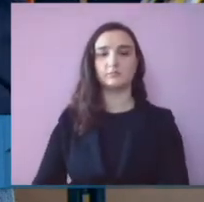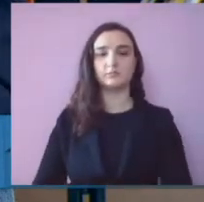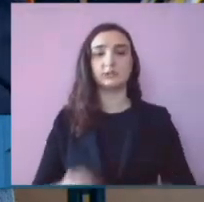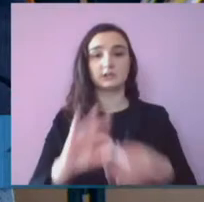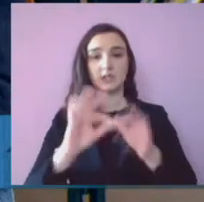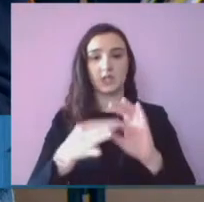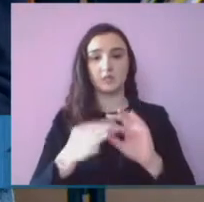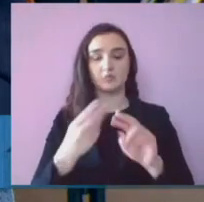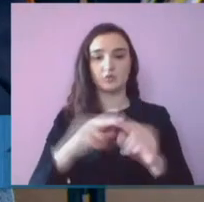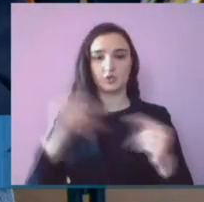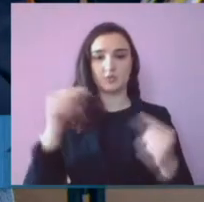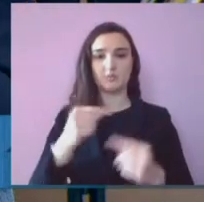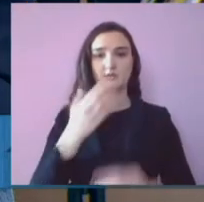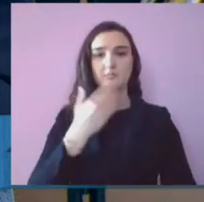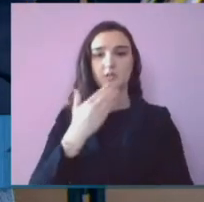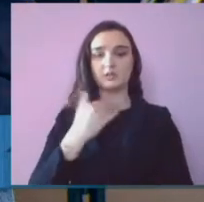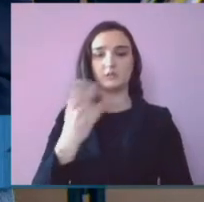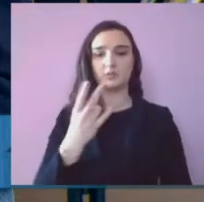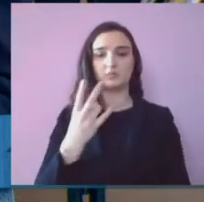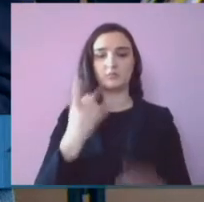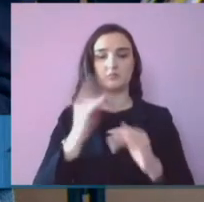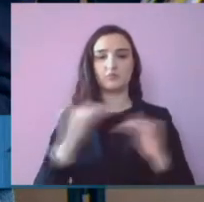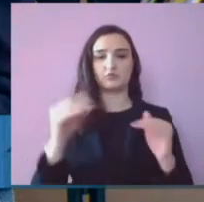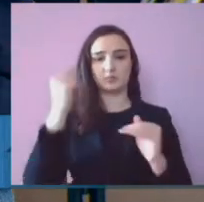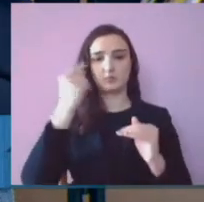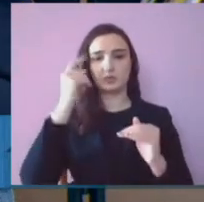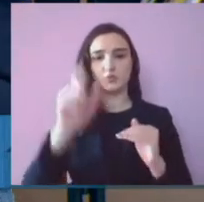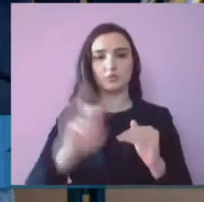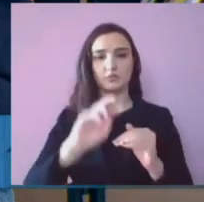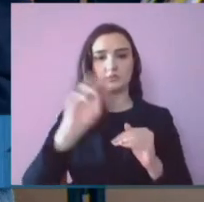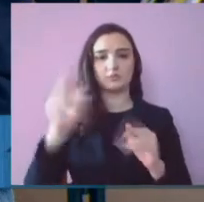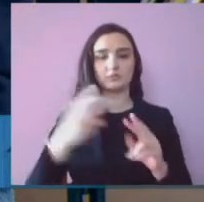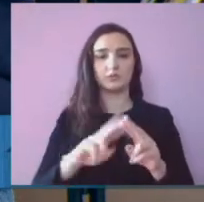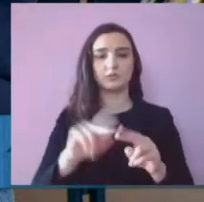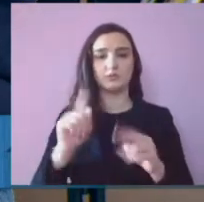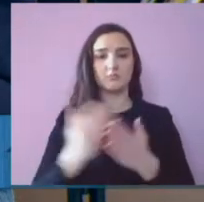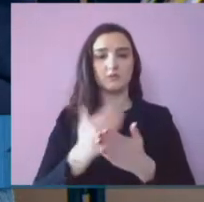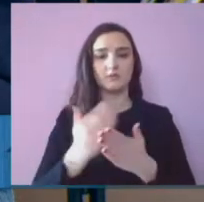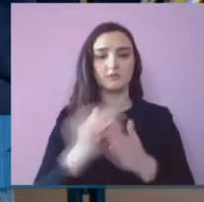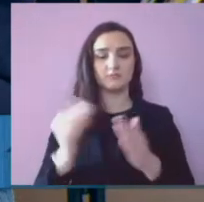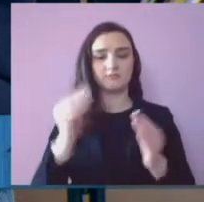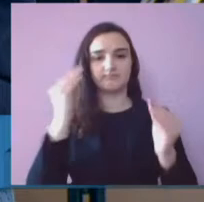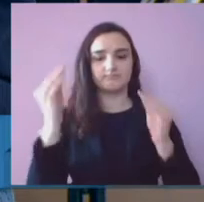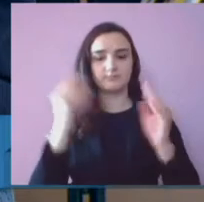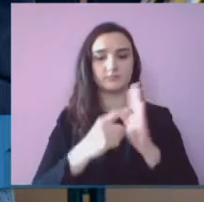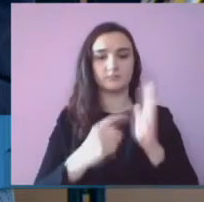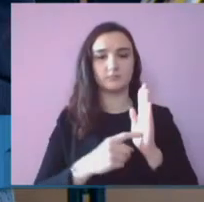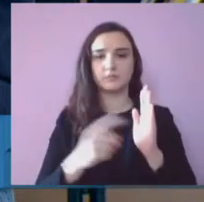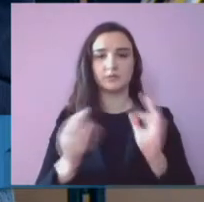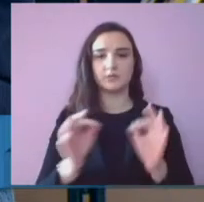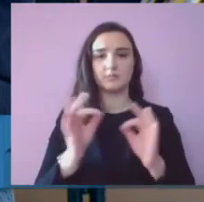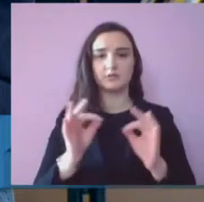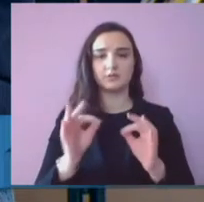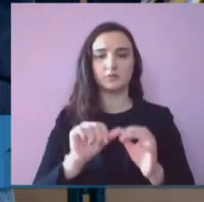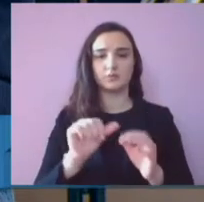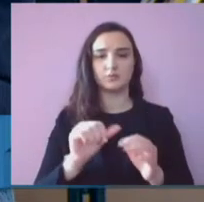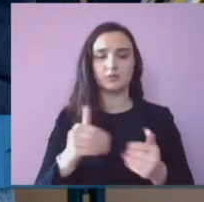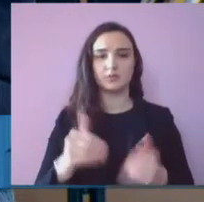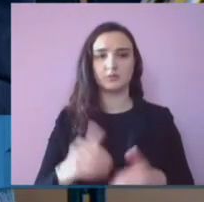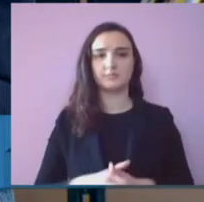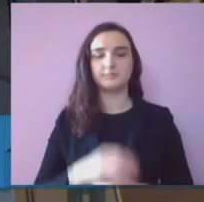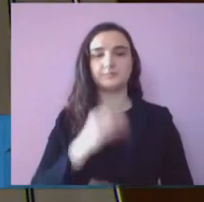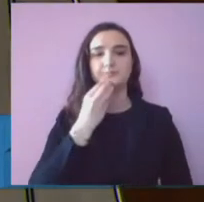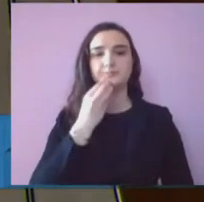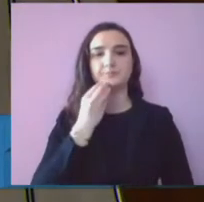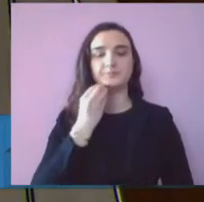ძალიან მარტივად უნდა ბავშვთა ფსიქოლოგთან გაარკვიონ ეს ამბავი და დაალაგდება, ეს არაფერი ამაში სავალალო არ არის.